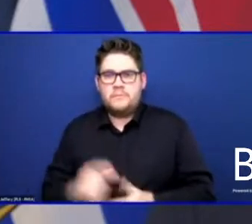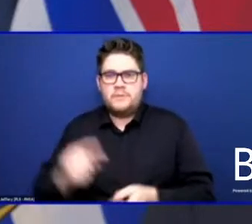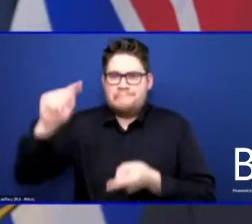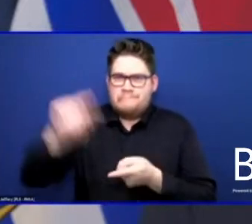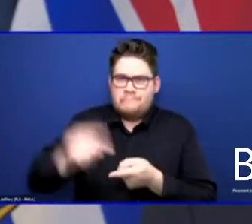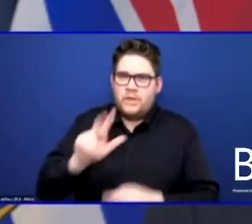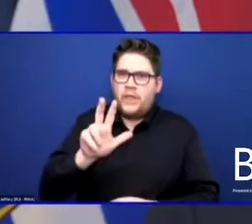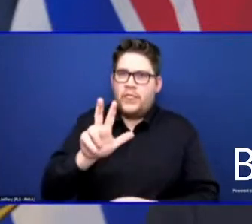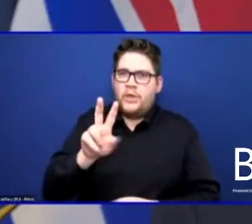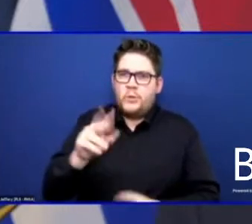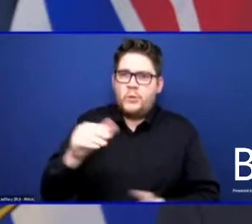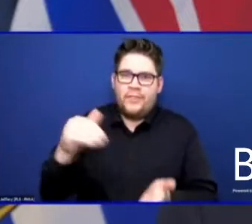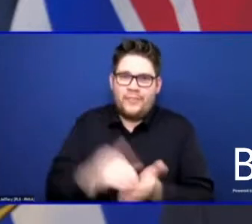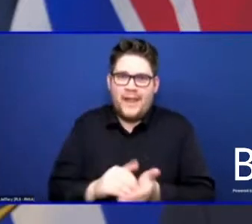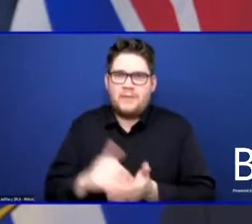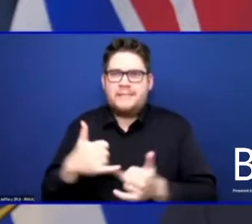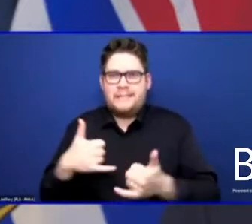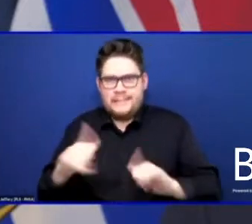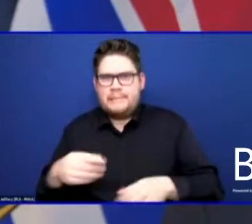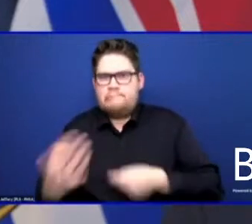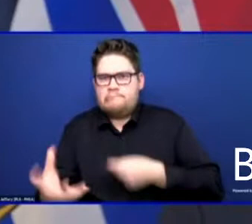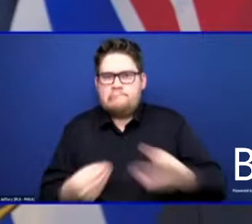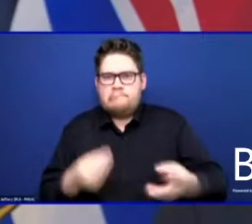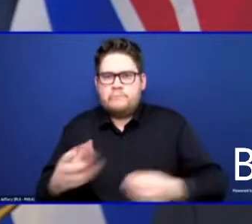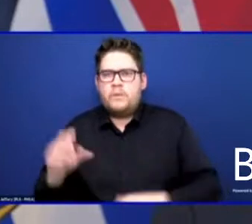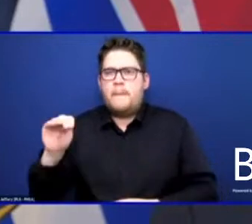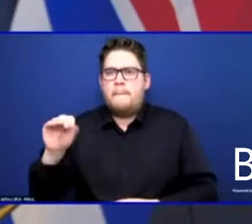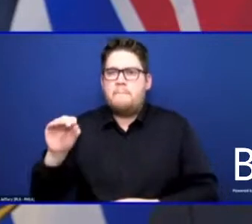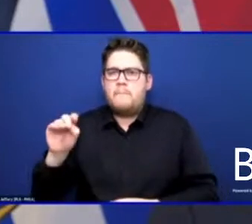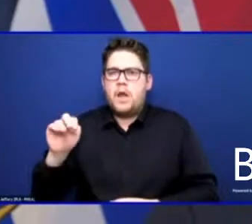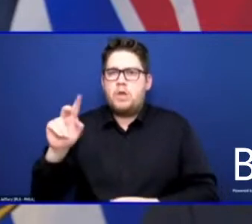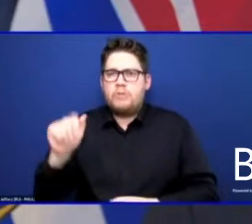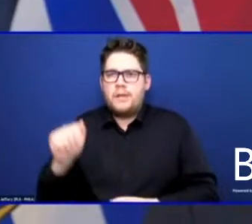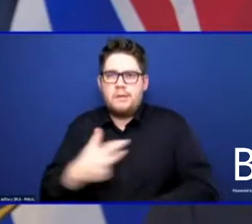瑞，到了多少莫德纳和阿斯利康的疫苗。